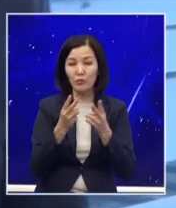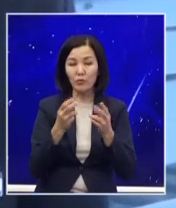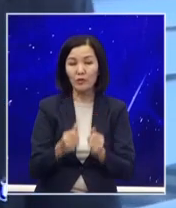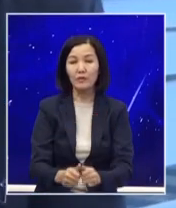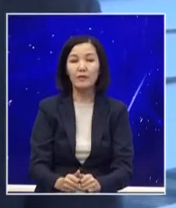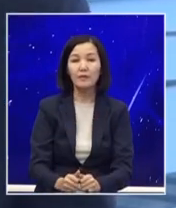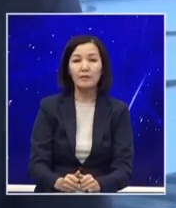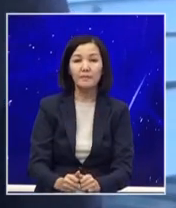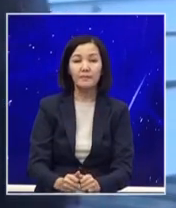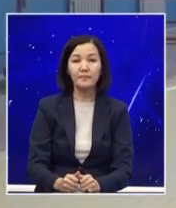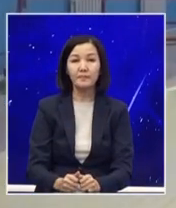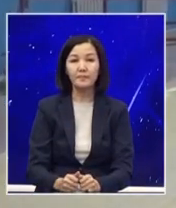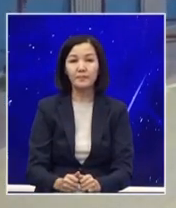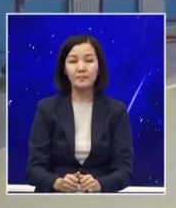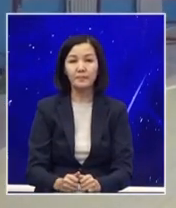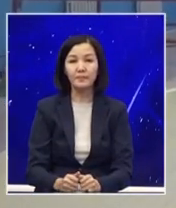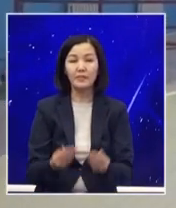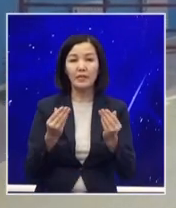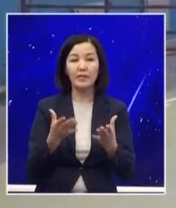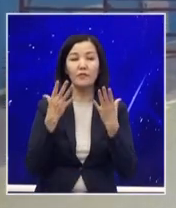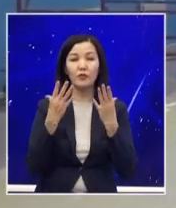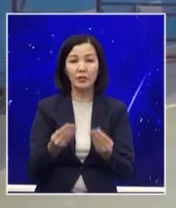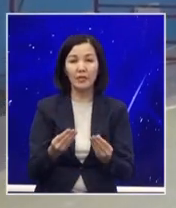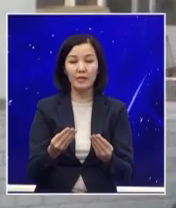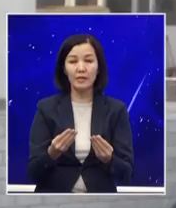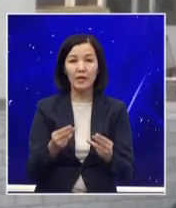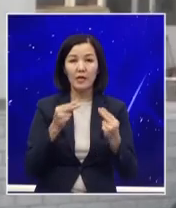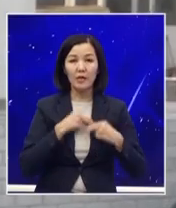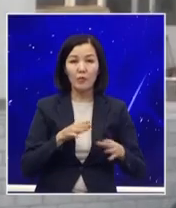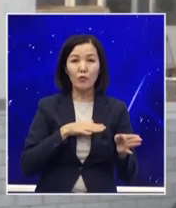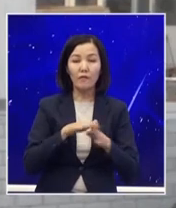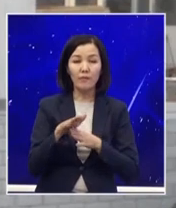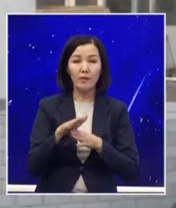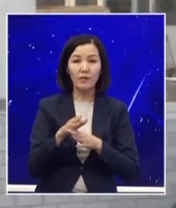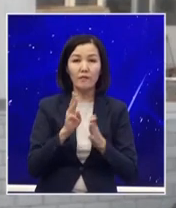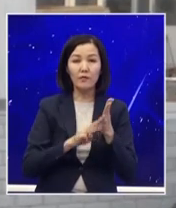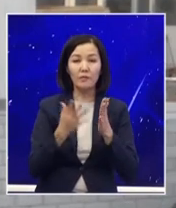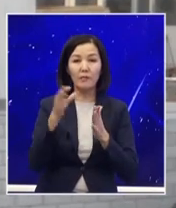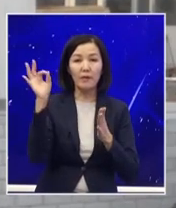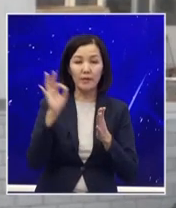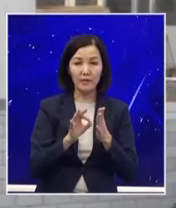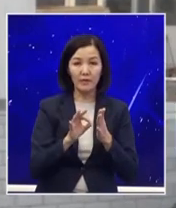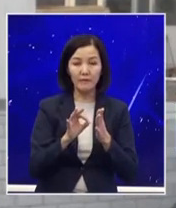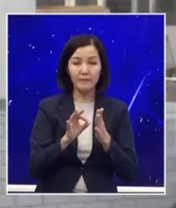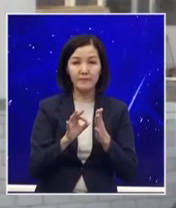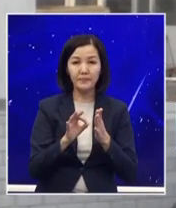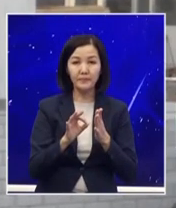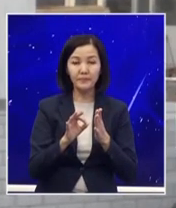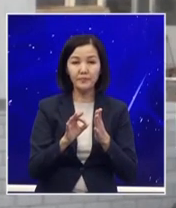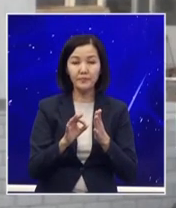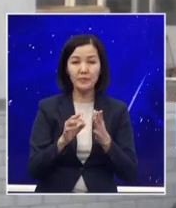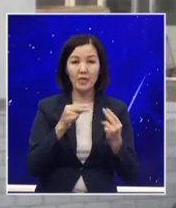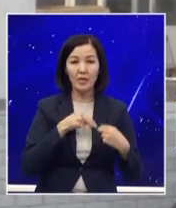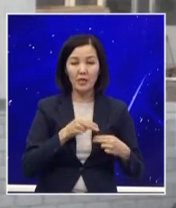устранению. На сегодняшний день работы выполнены на 85%.